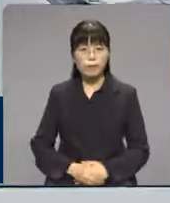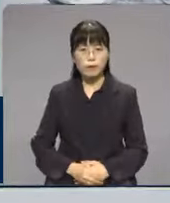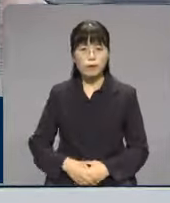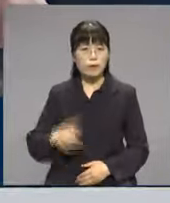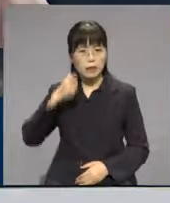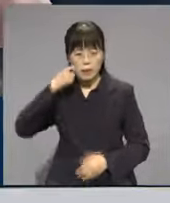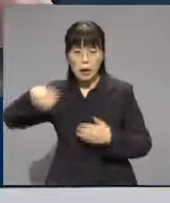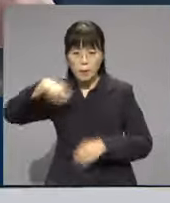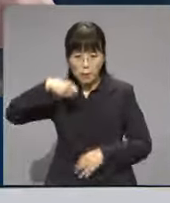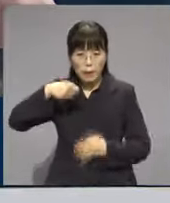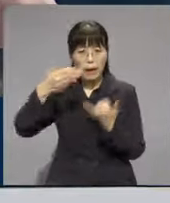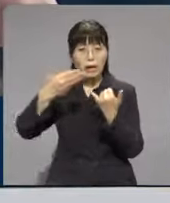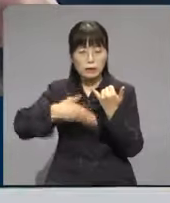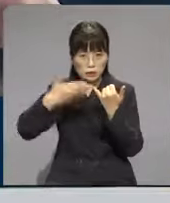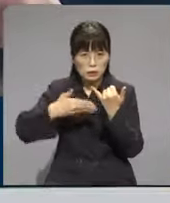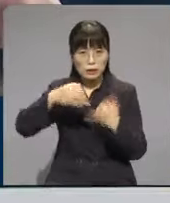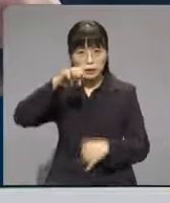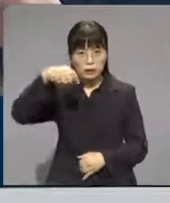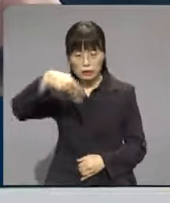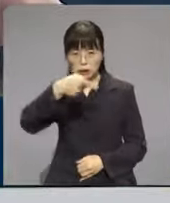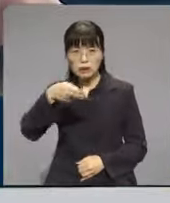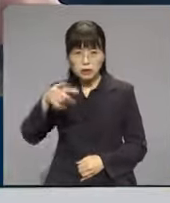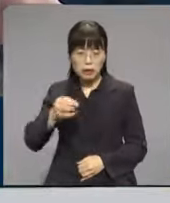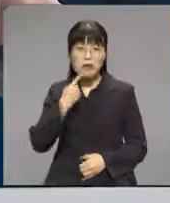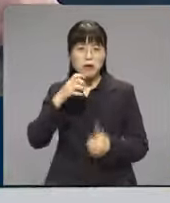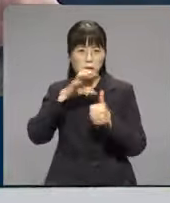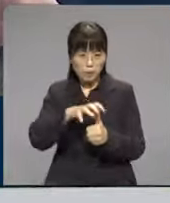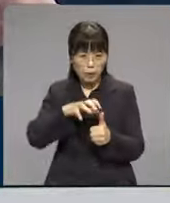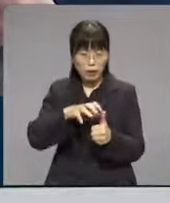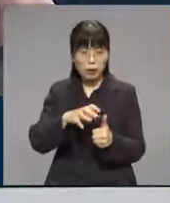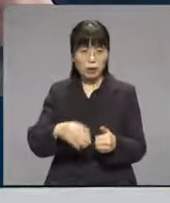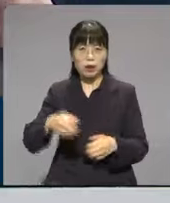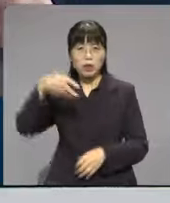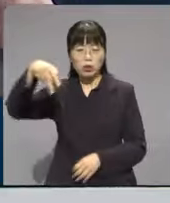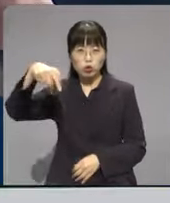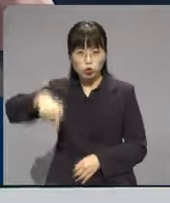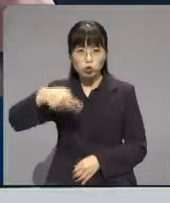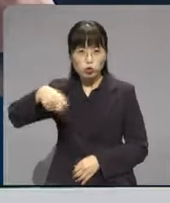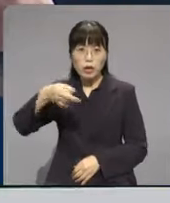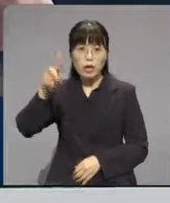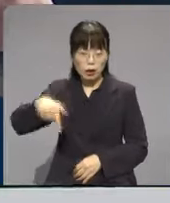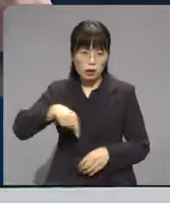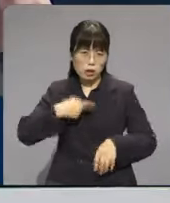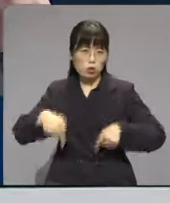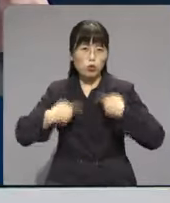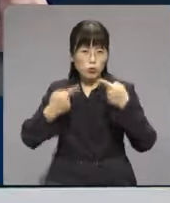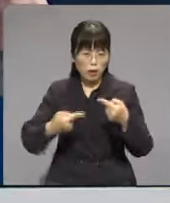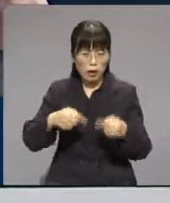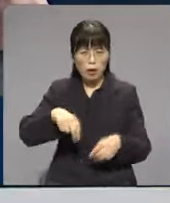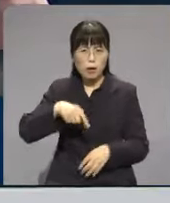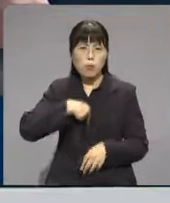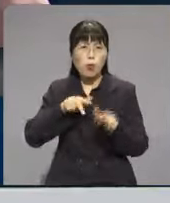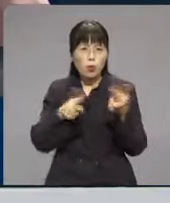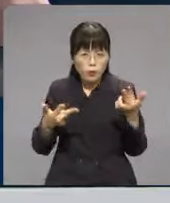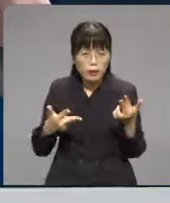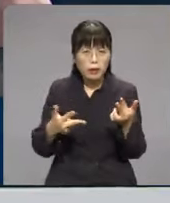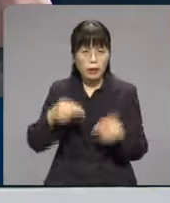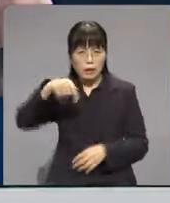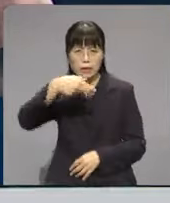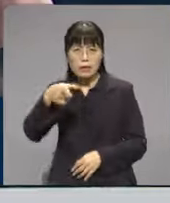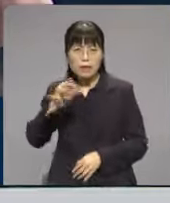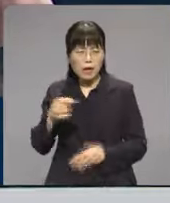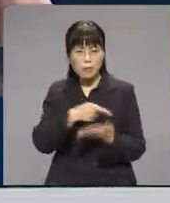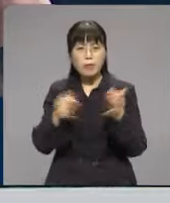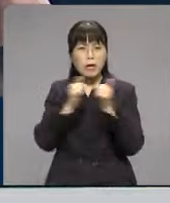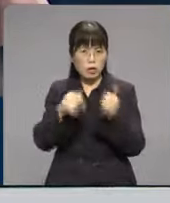인기 먹방 유튜버 찌양을 협박했다는 의혹을 받는 유튜버 구재혁이 검찰에 자진 출석해 자신과 찌양은 희생양이라고